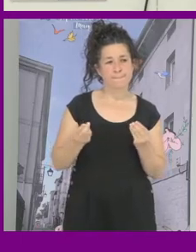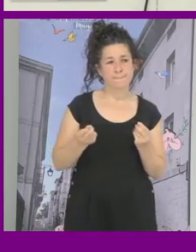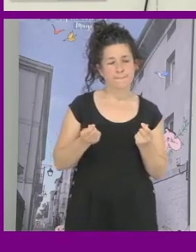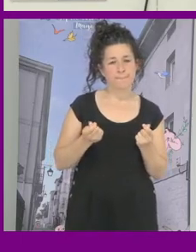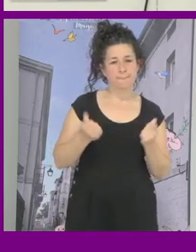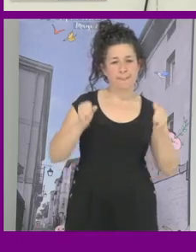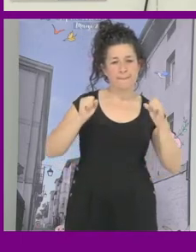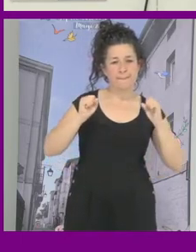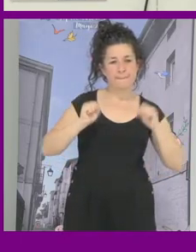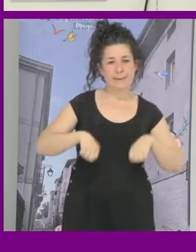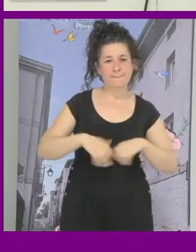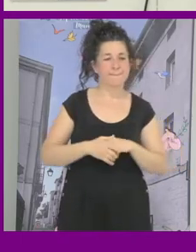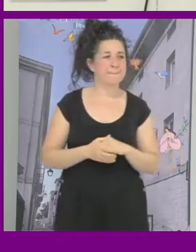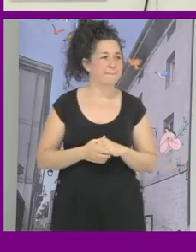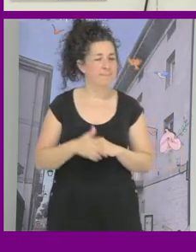Vale.